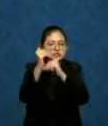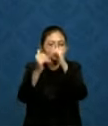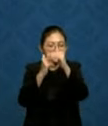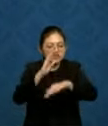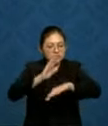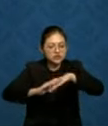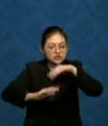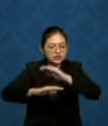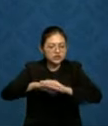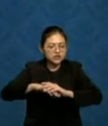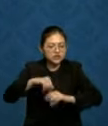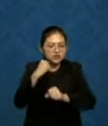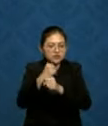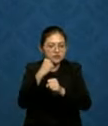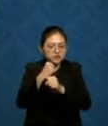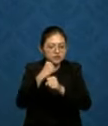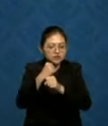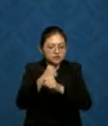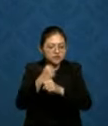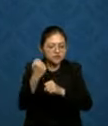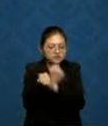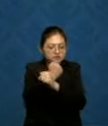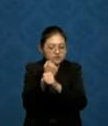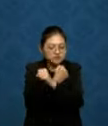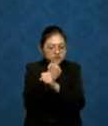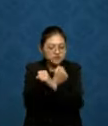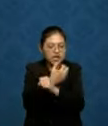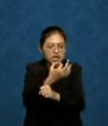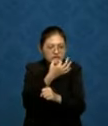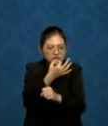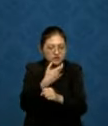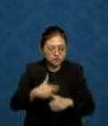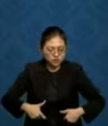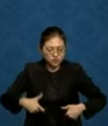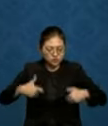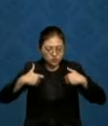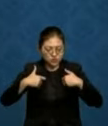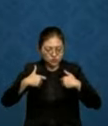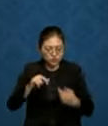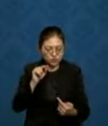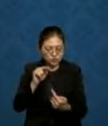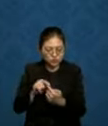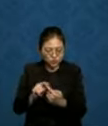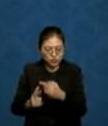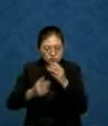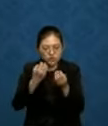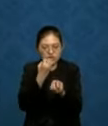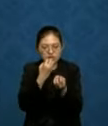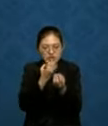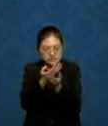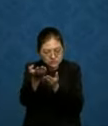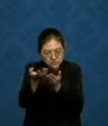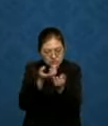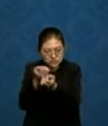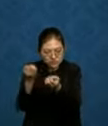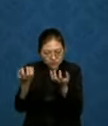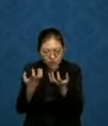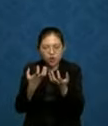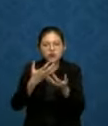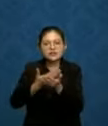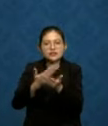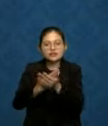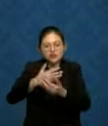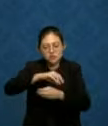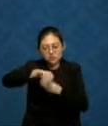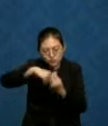ในการประกอบอาชีพเพื่อต่อยอดไปสู่การมีรายได้และคุณภาพชีวิตที่เหมาะสมในการดำรงชีวิตต่อไปครับท่านประธาน